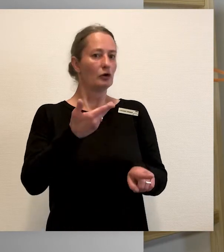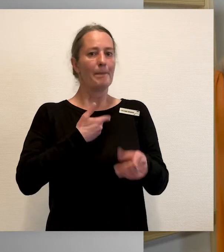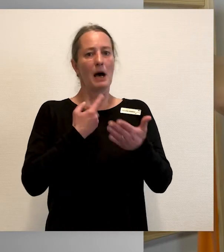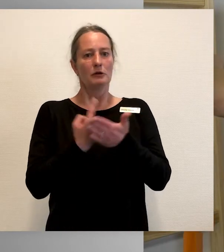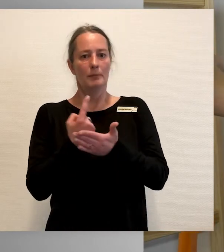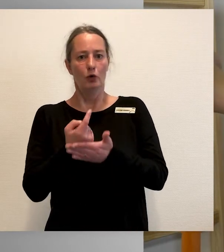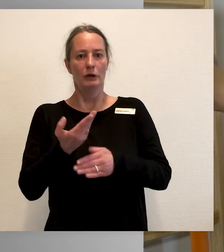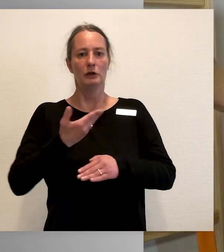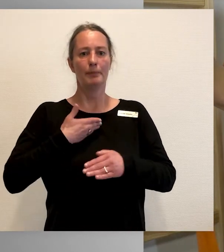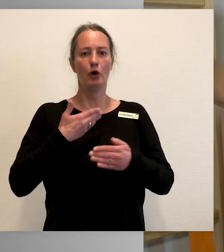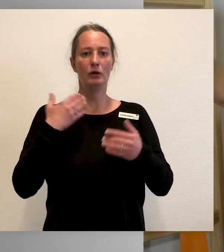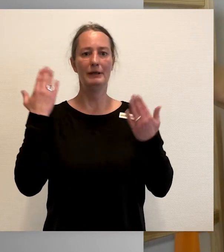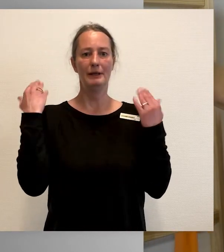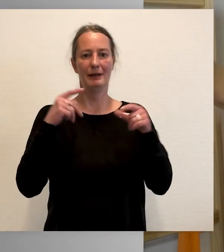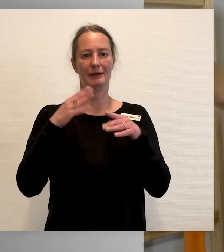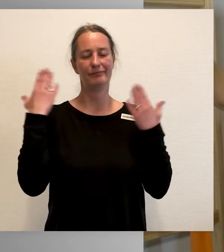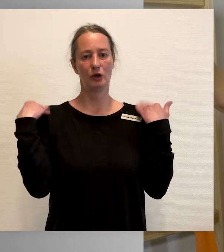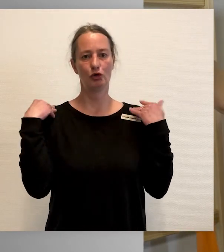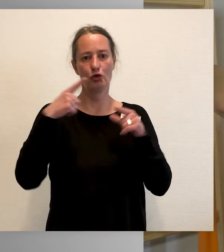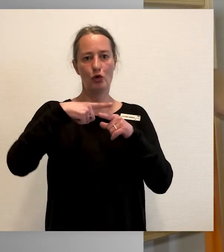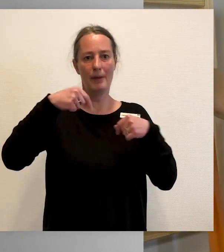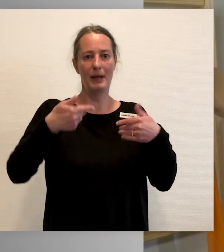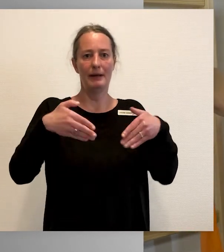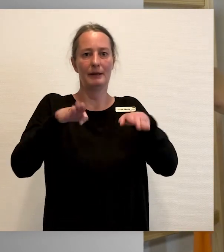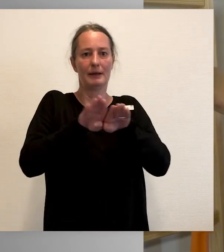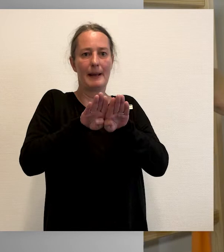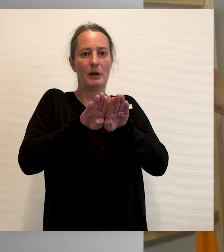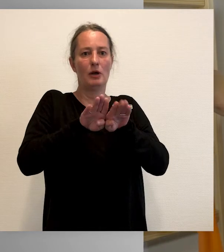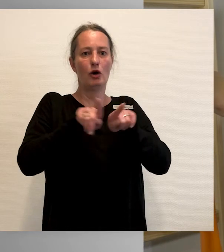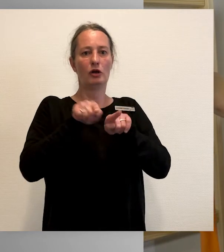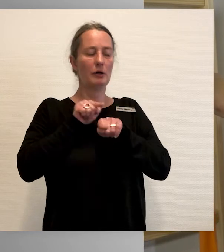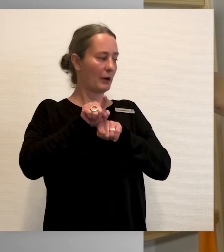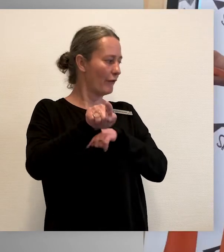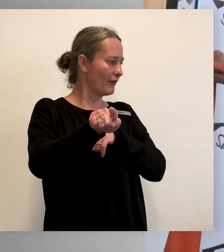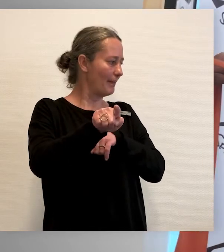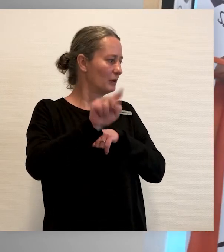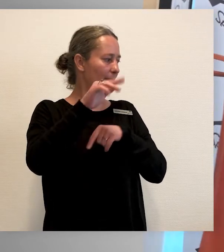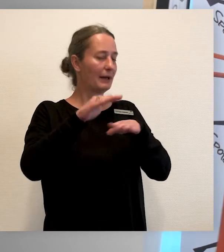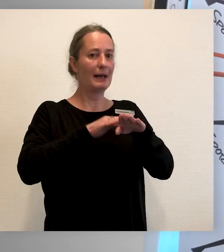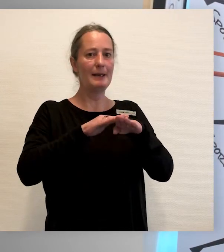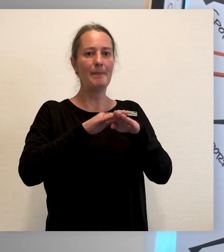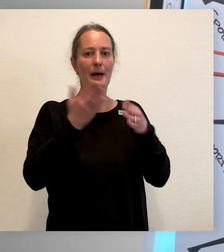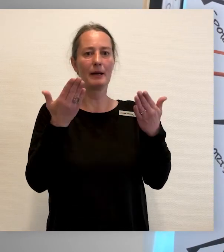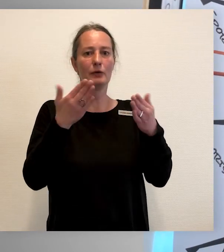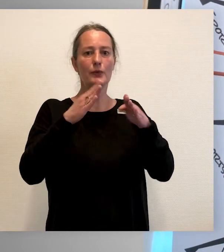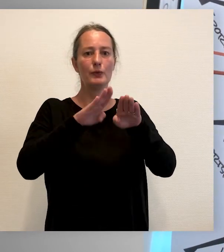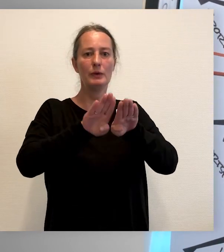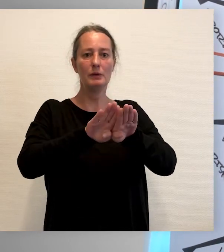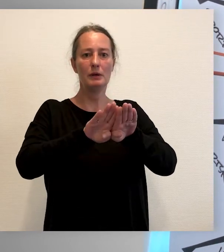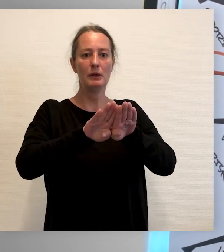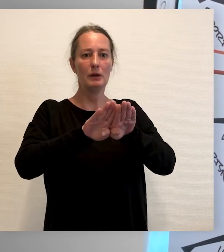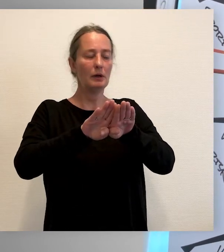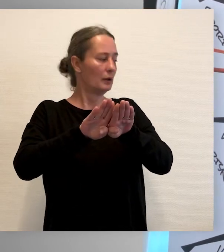Så vidt som muligt, forsøg at holde skulderbladene sammen på vejen fremad også. Så du kan mærke, at det hele det glider kontrolleret